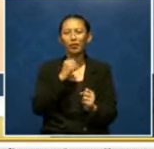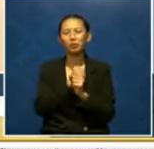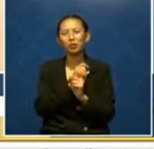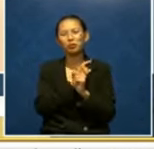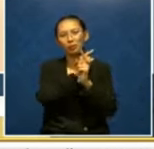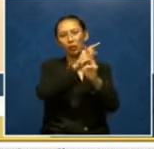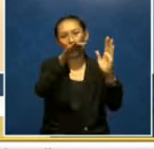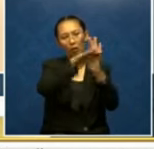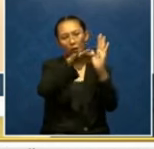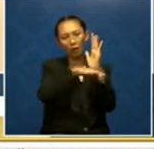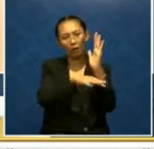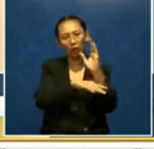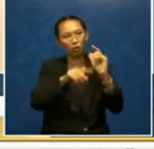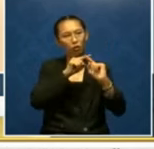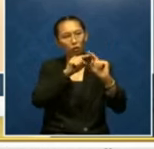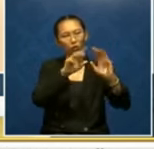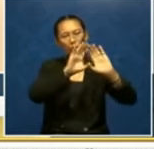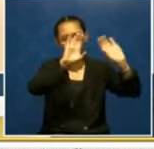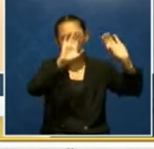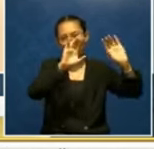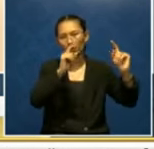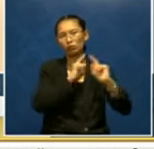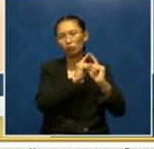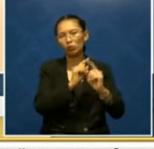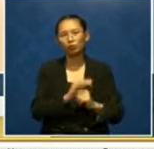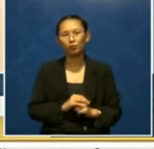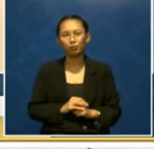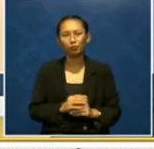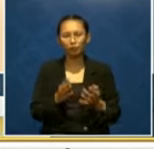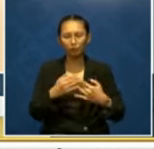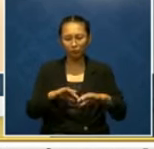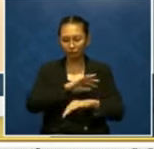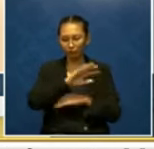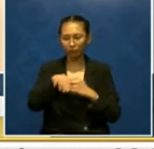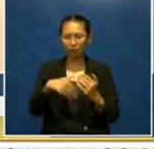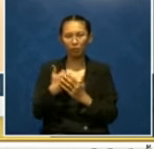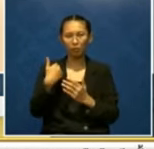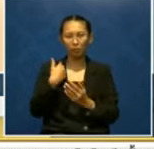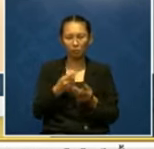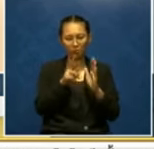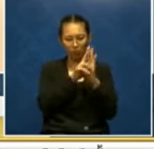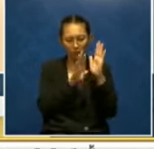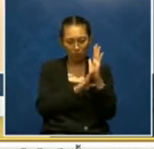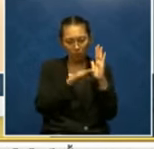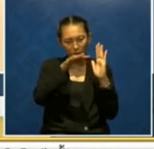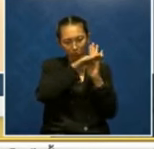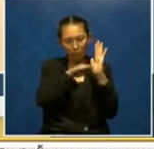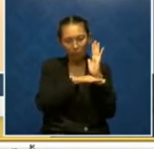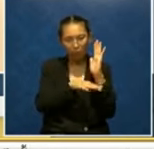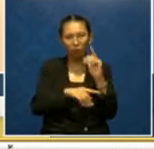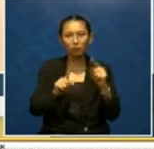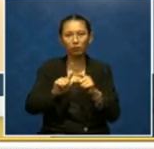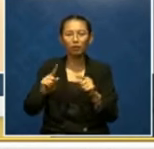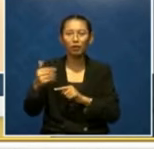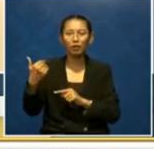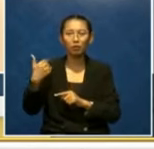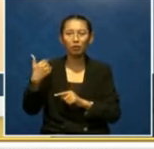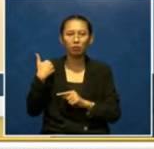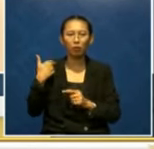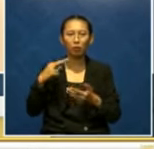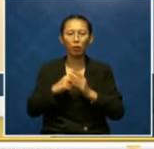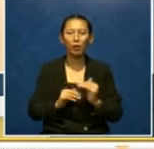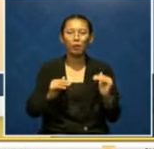อนของทางราชการอย่างไม่มีข้อแม้ค่ะซึ่งข้อมูลต่างๆในเรื่องของระเบียบขั้นตอนของทางราชการเหล่านี้ล้วนแต่เป็นสิทธิ